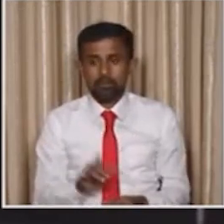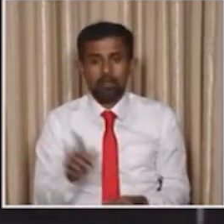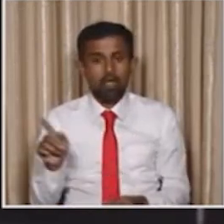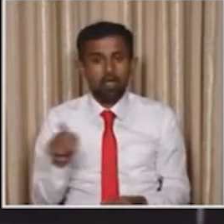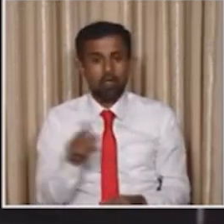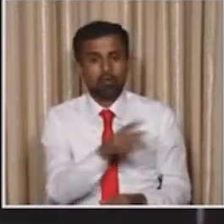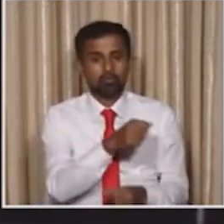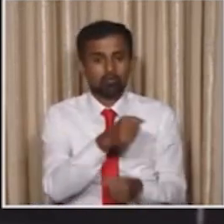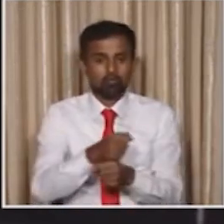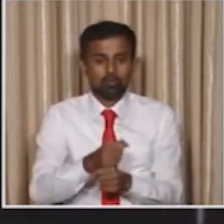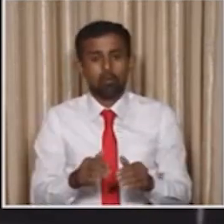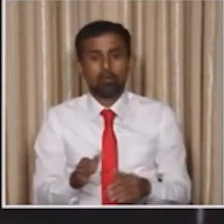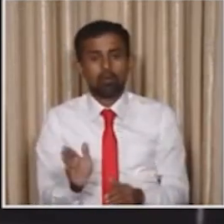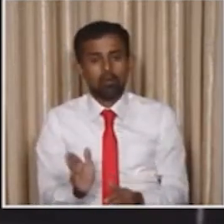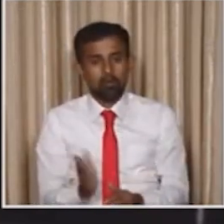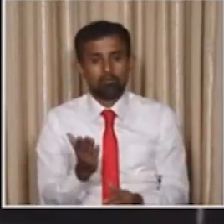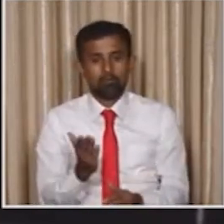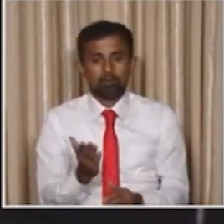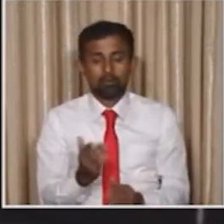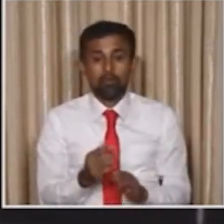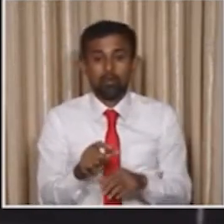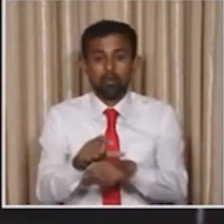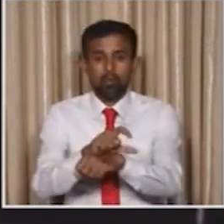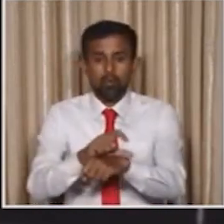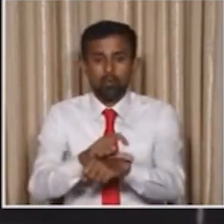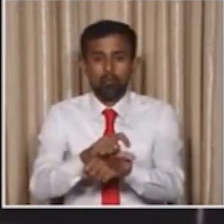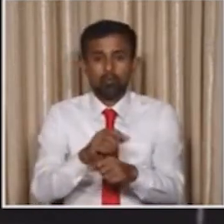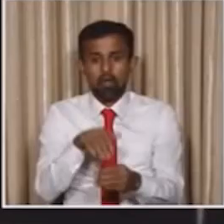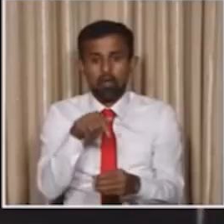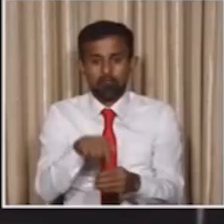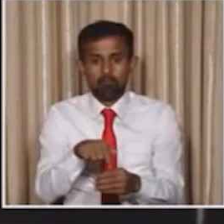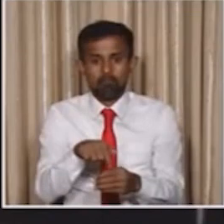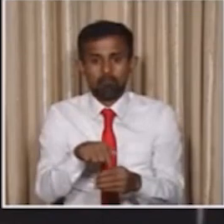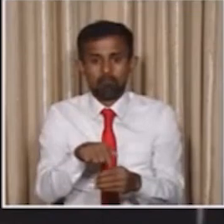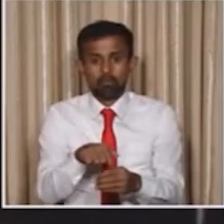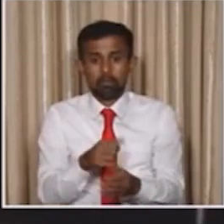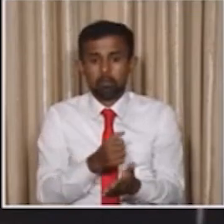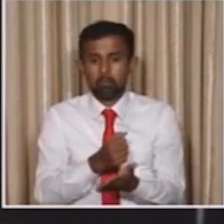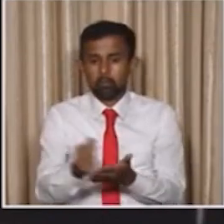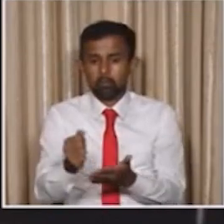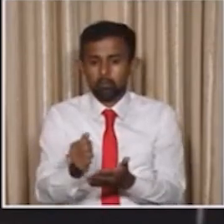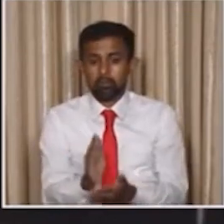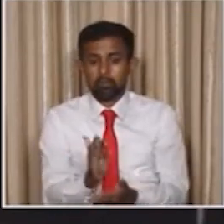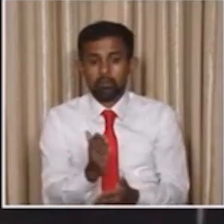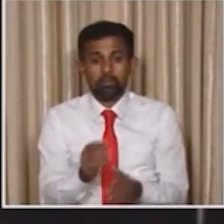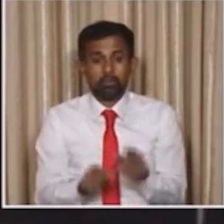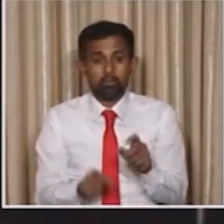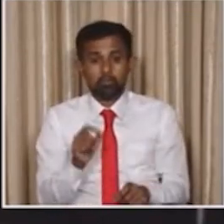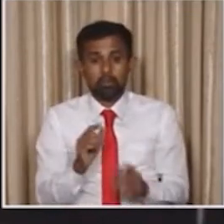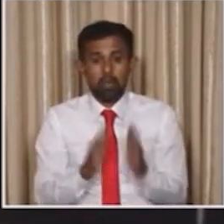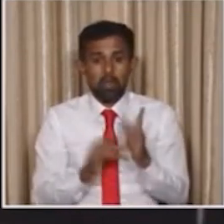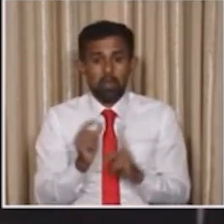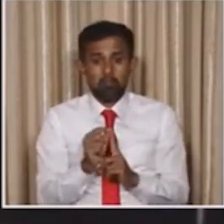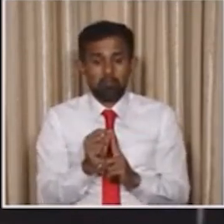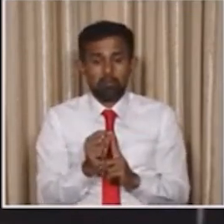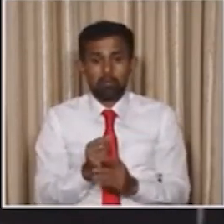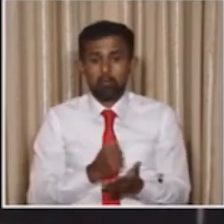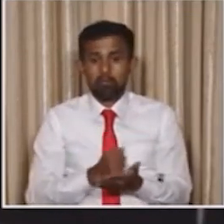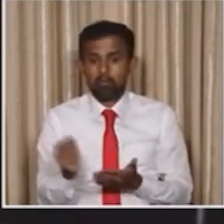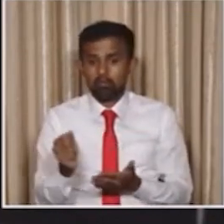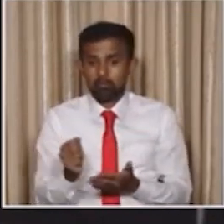ආණ්ඩු කරත්, කවුරු පාලනය කරත් මේ කොමිෂන් සභා හරහා තිබෙන හානිය නිසා ඇතිවන මහජන නියෝජිතයන්ට ඇතිවන